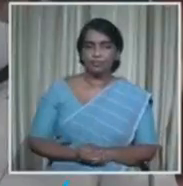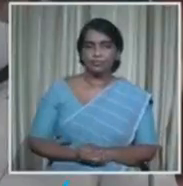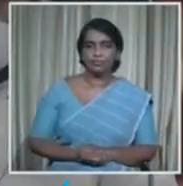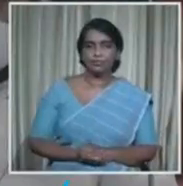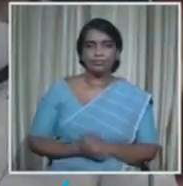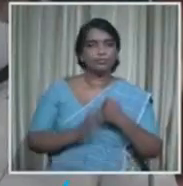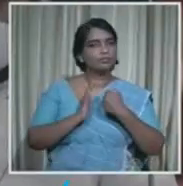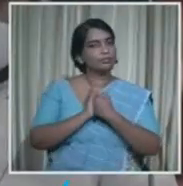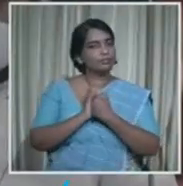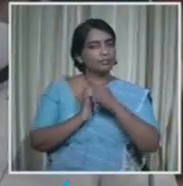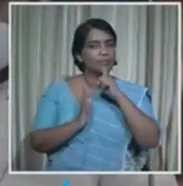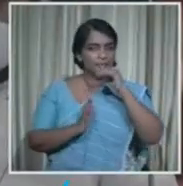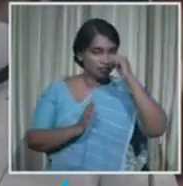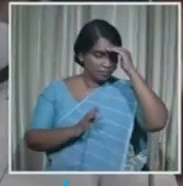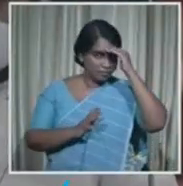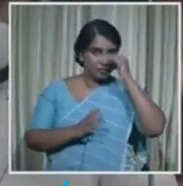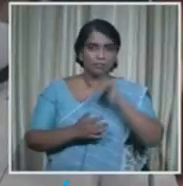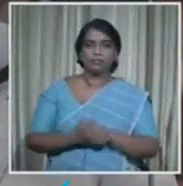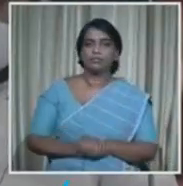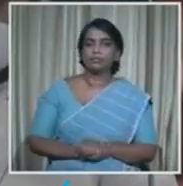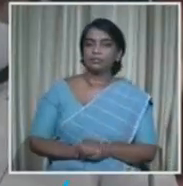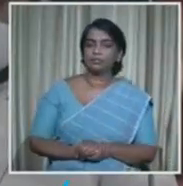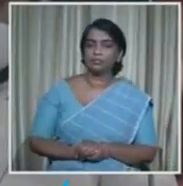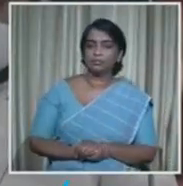Kata anak ketua meni.